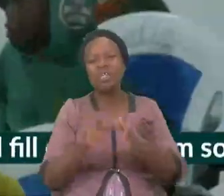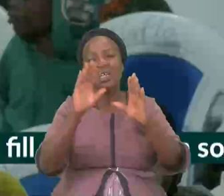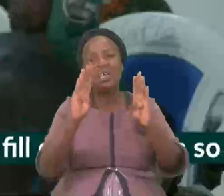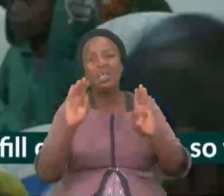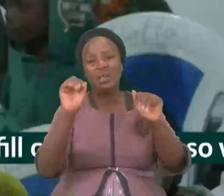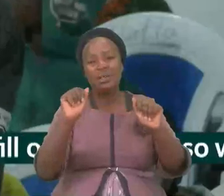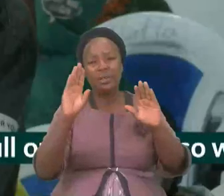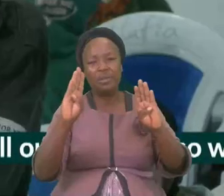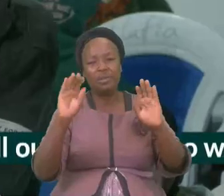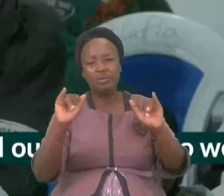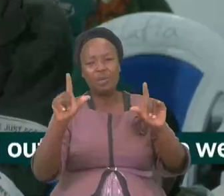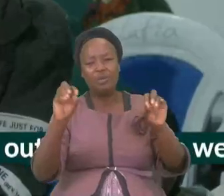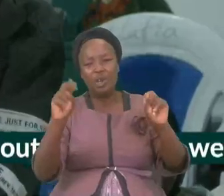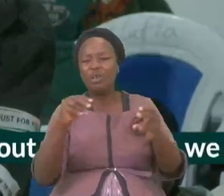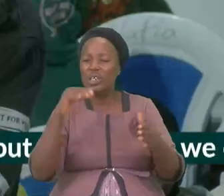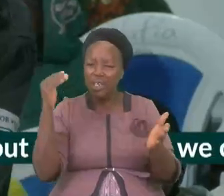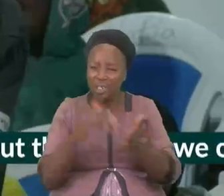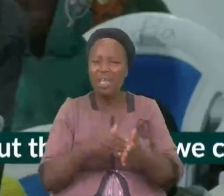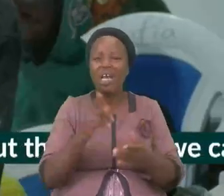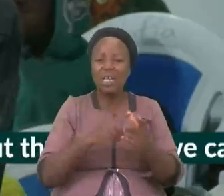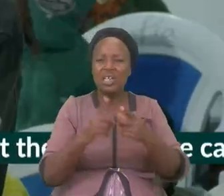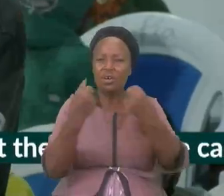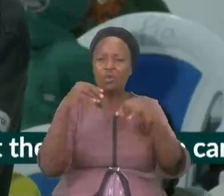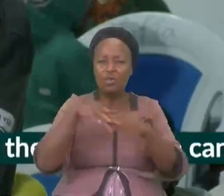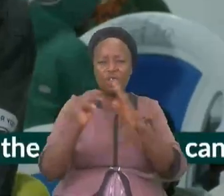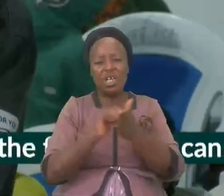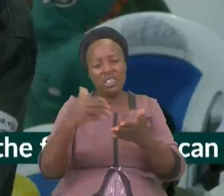Et viens à la nouvelle vie que Christ,